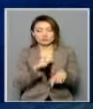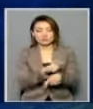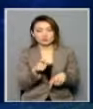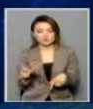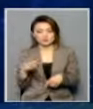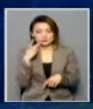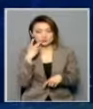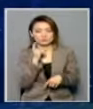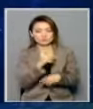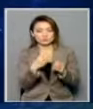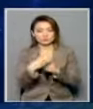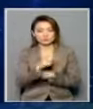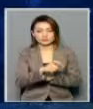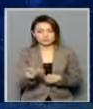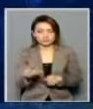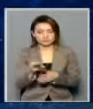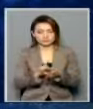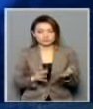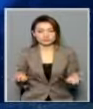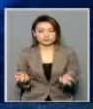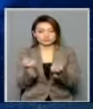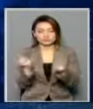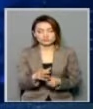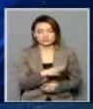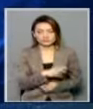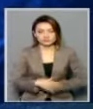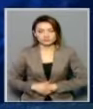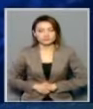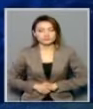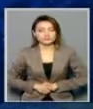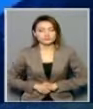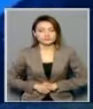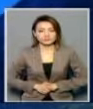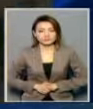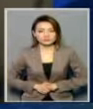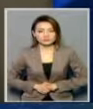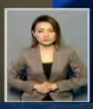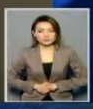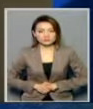сақшылары нысандағы 30 адамды дер кезінде эвакуациялады.